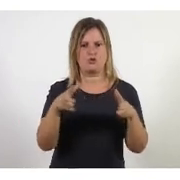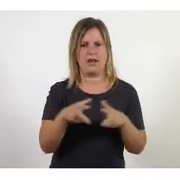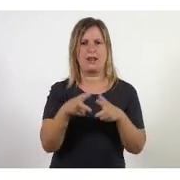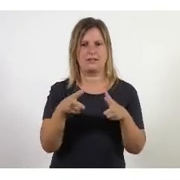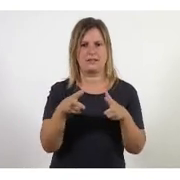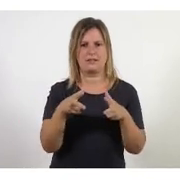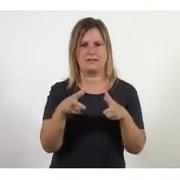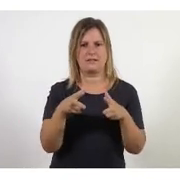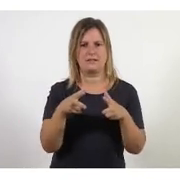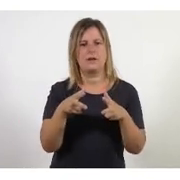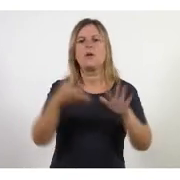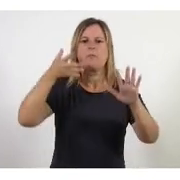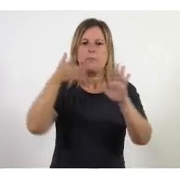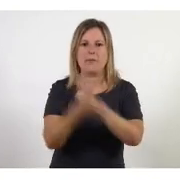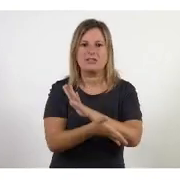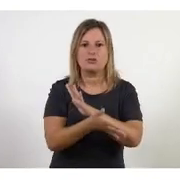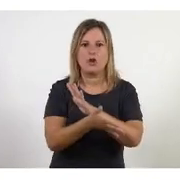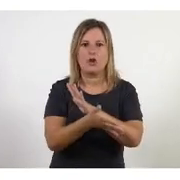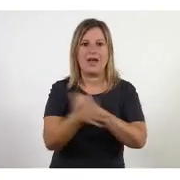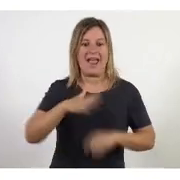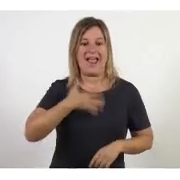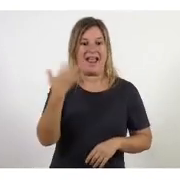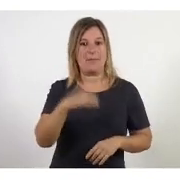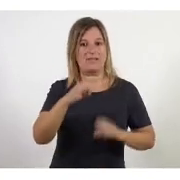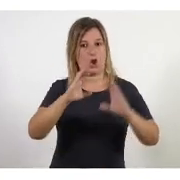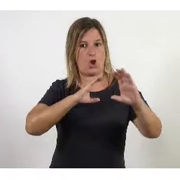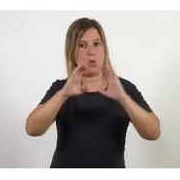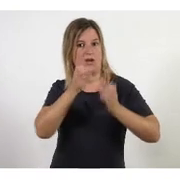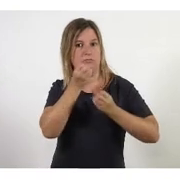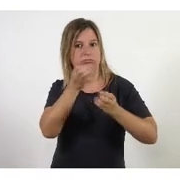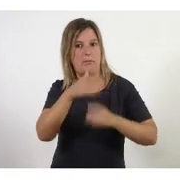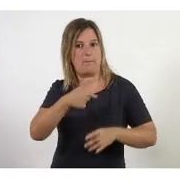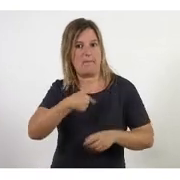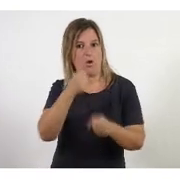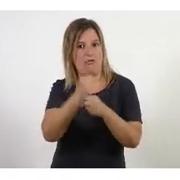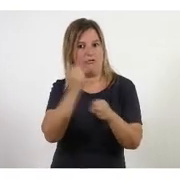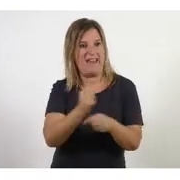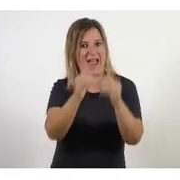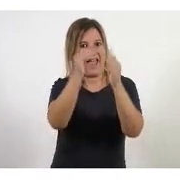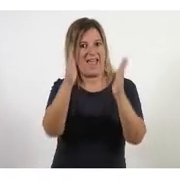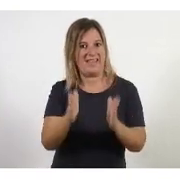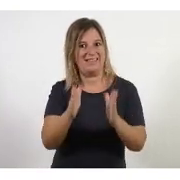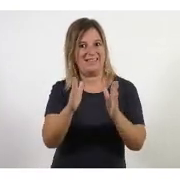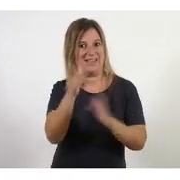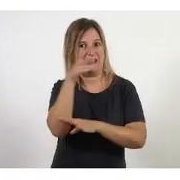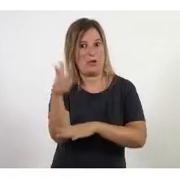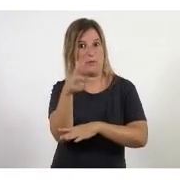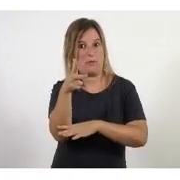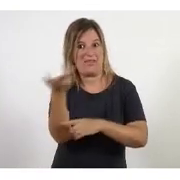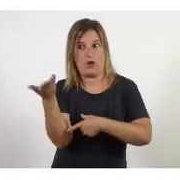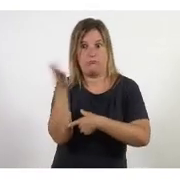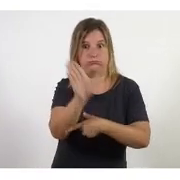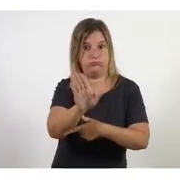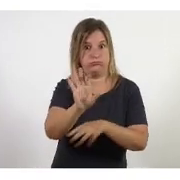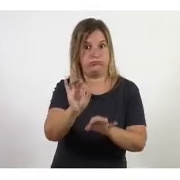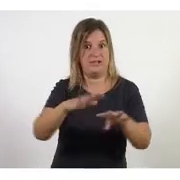Llavors, ser capaços de comunicar la nostra feina, la nostra tasca, de la nostra entitat a través d'un vídeo ens